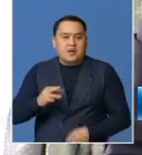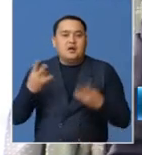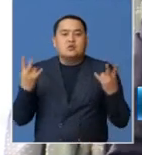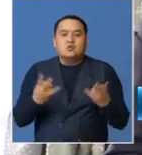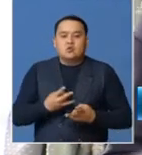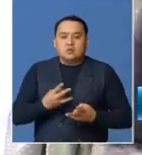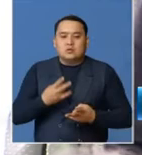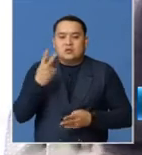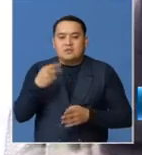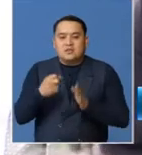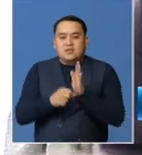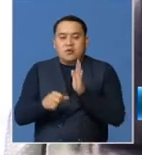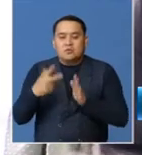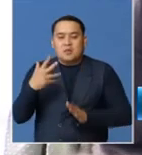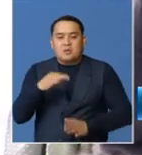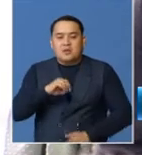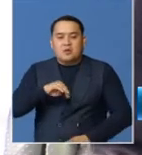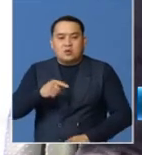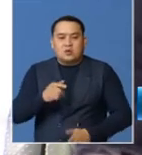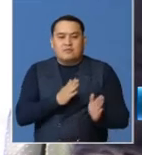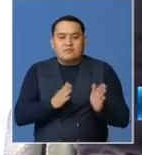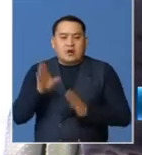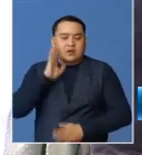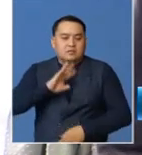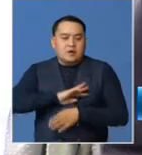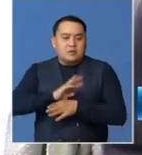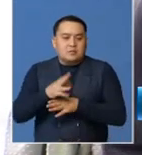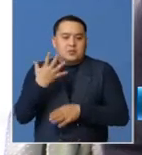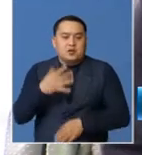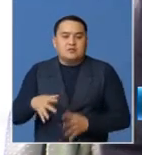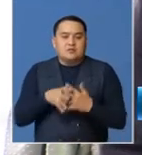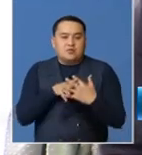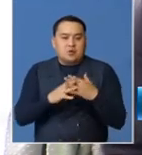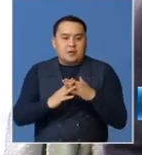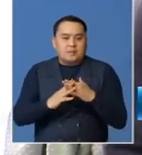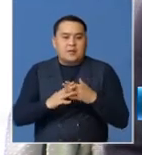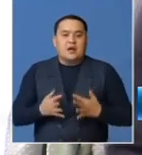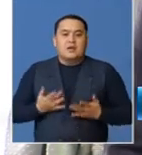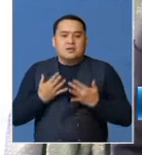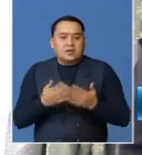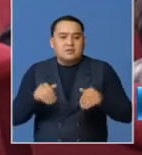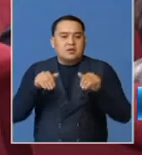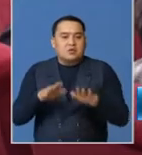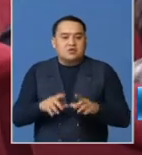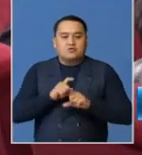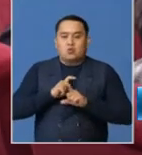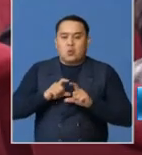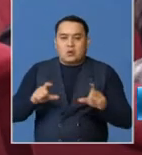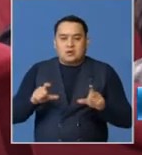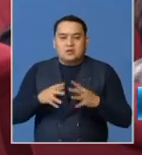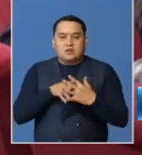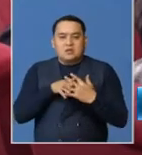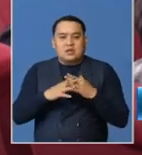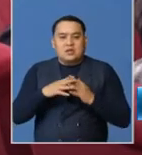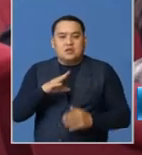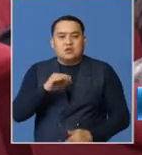необходимо 285 миллионов для возведения систем водоснабжения сразу в 5 селах района. Требует решения и вопрос со школами. Так, в селе